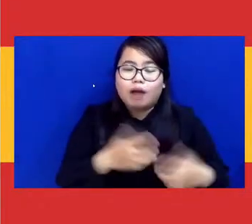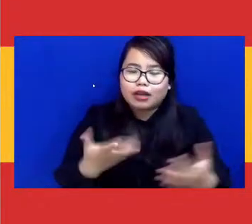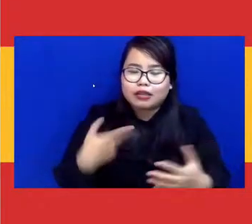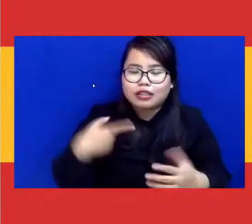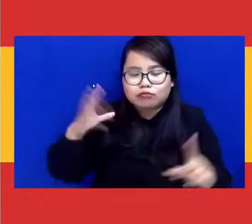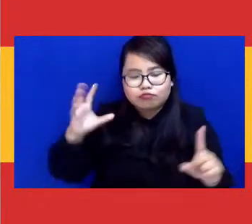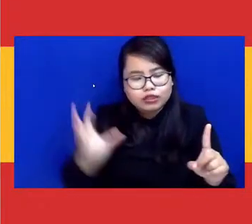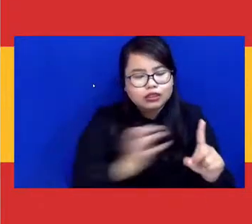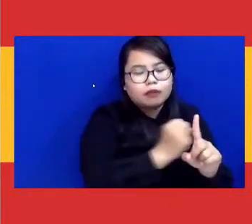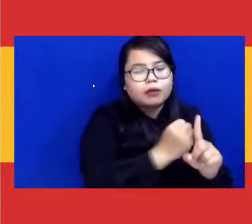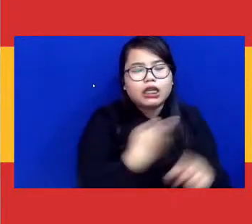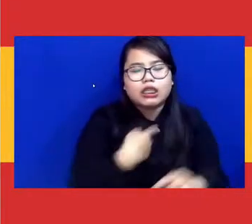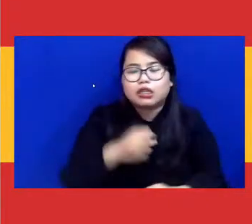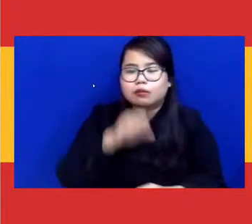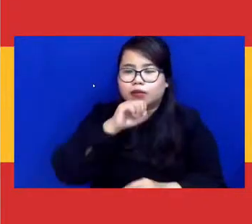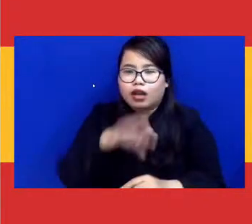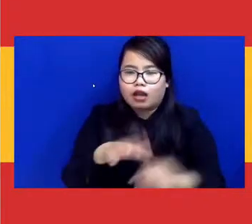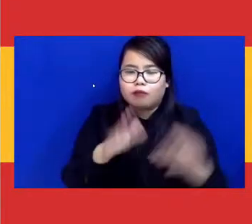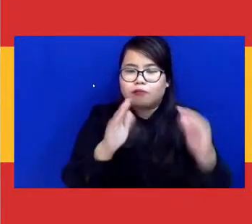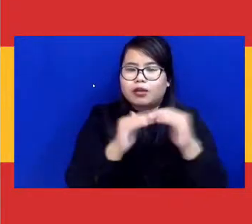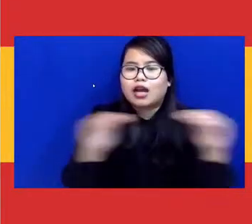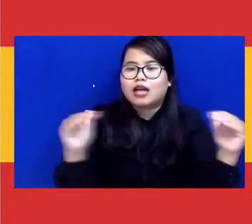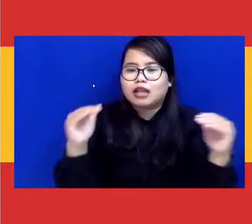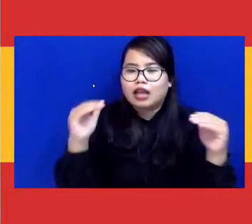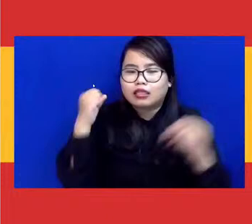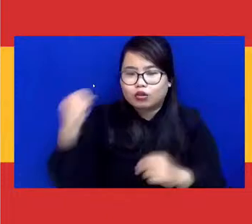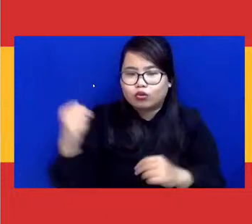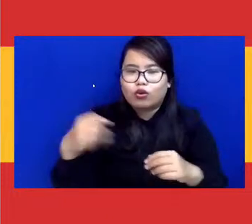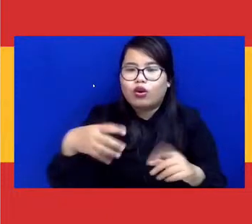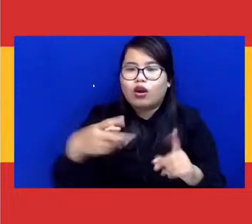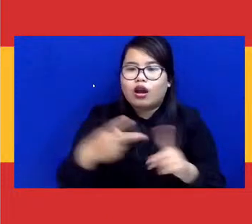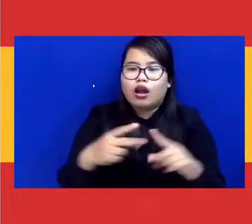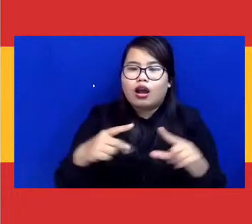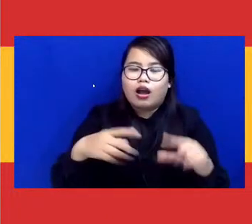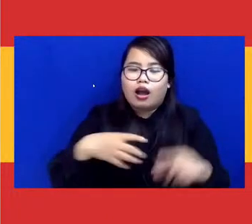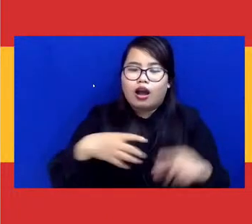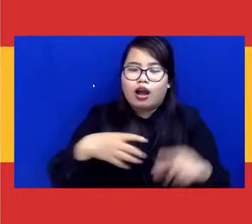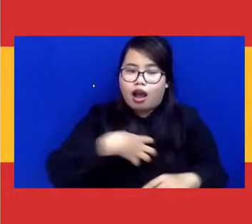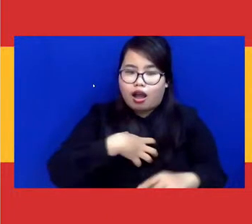disebut sebagai berkeadilan terhadap hak asasi manusia.